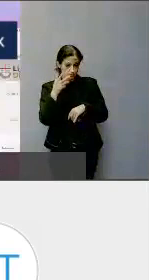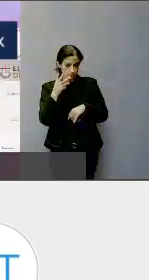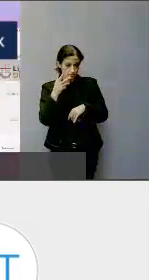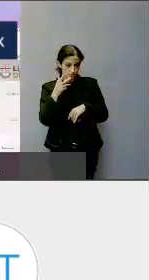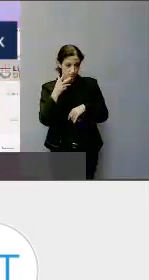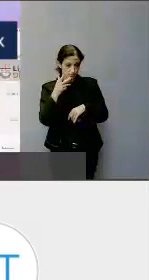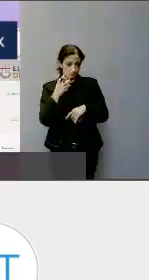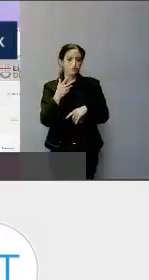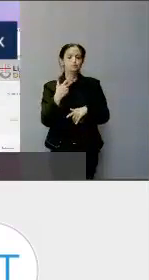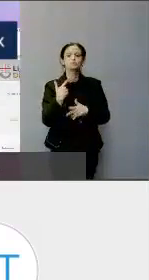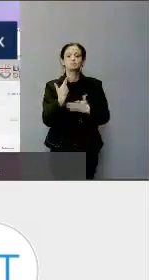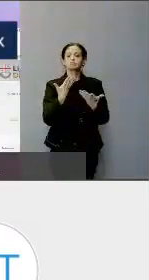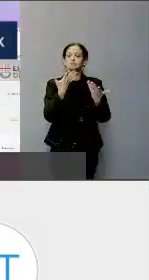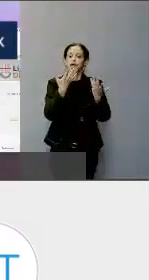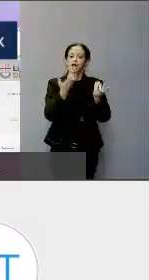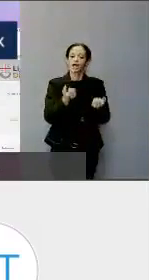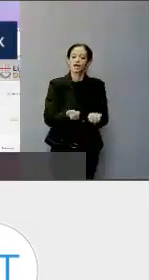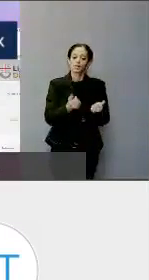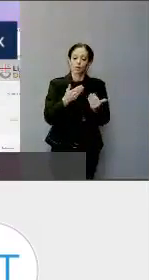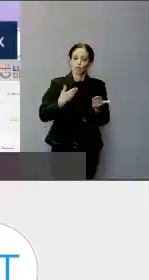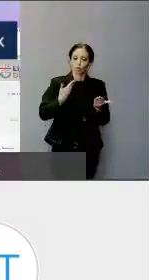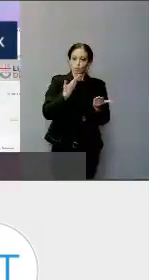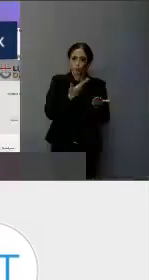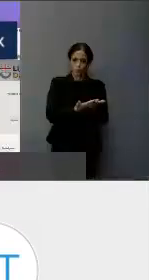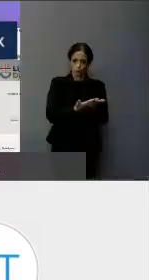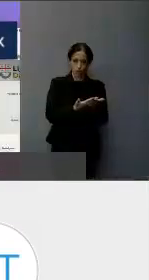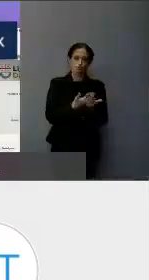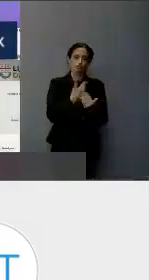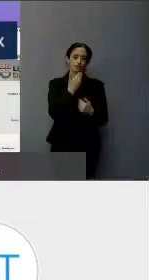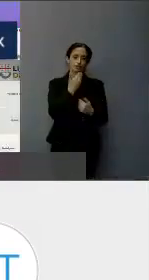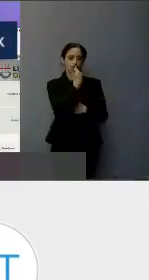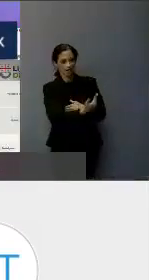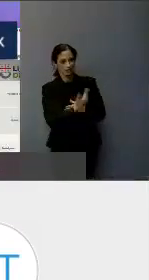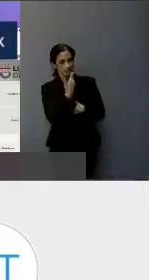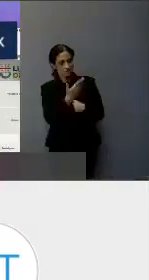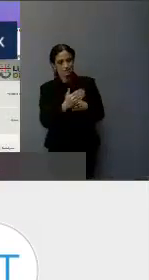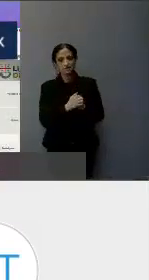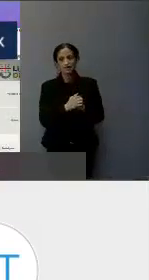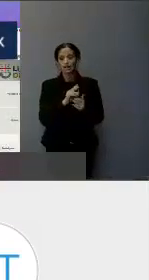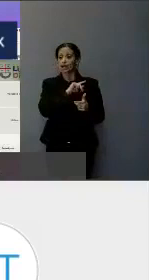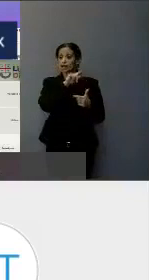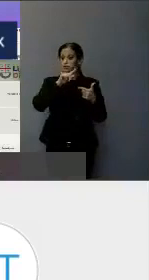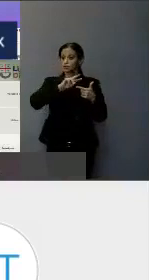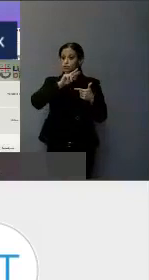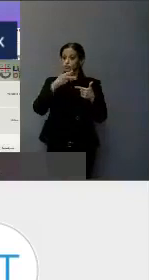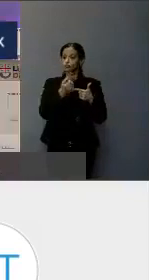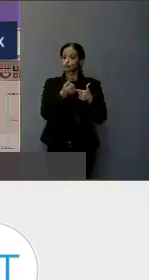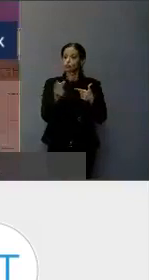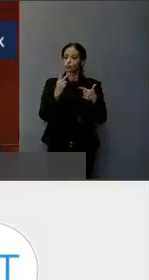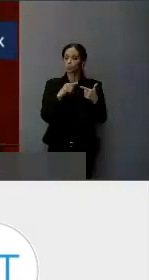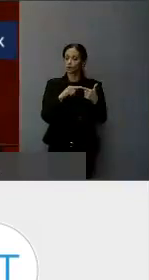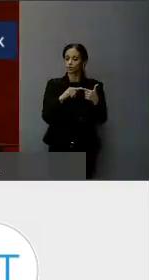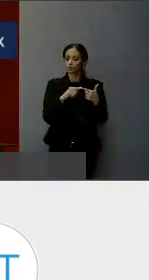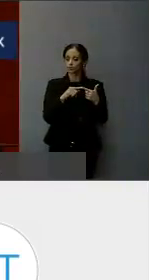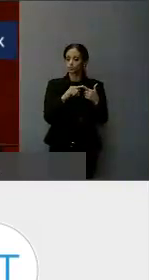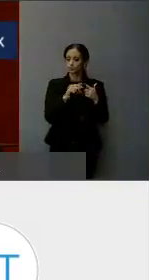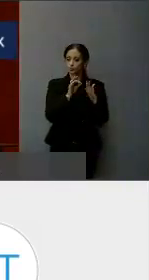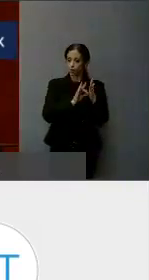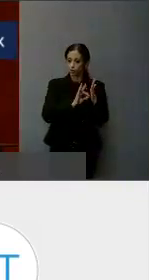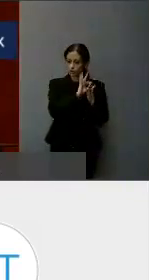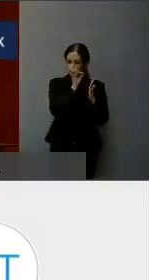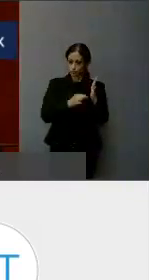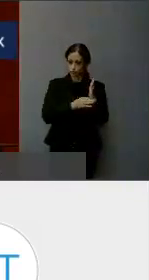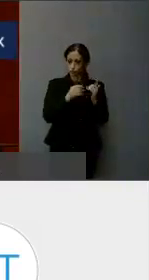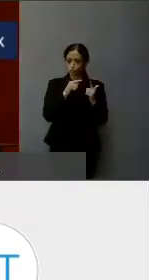a congo grazie grazie consigliere grillo ordine del giorno numero dure ordine del giorno numero